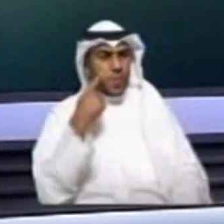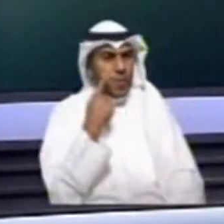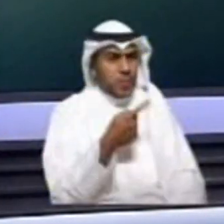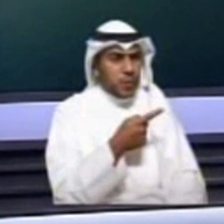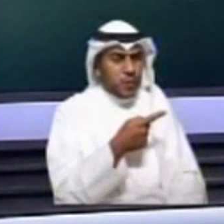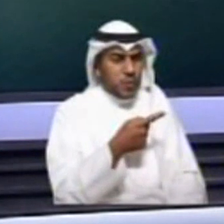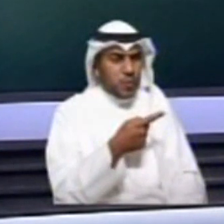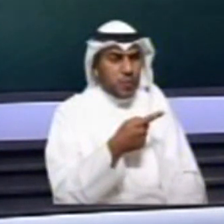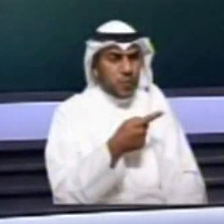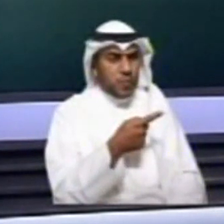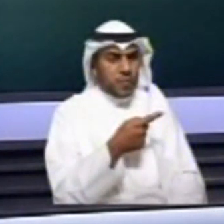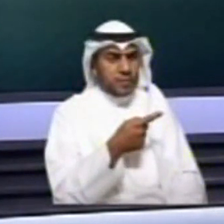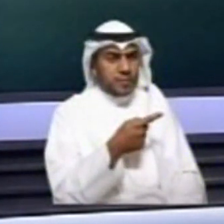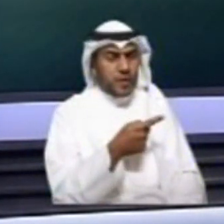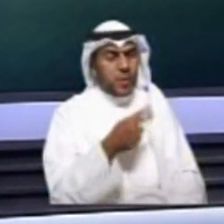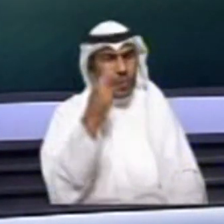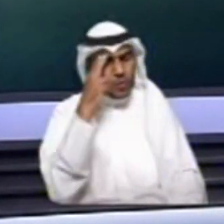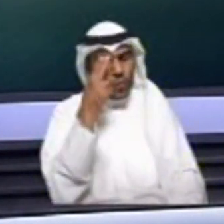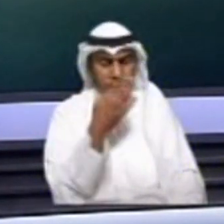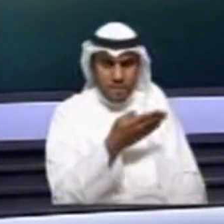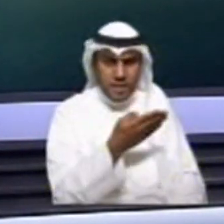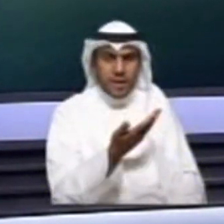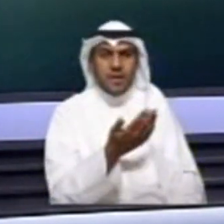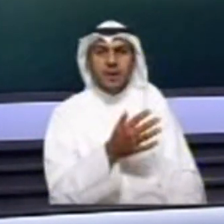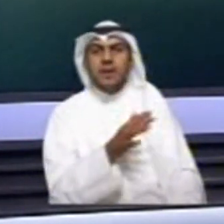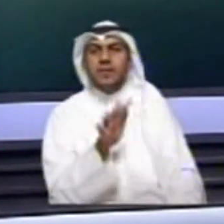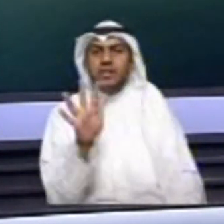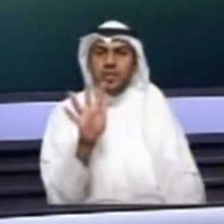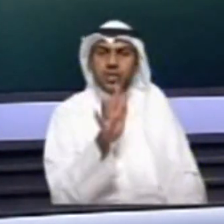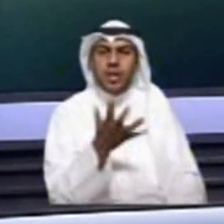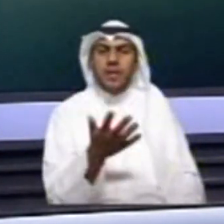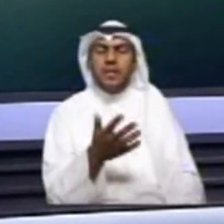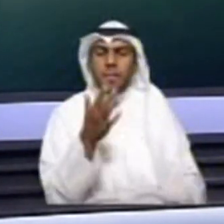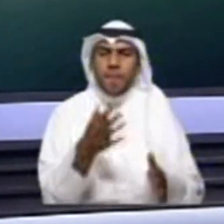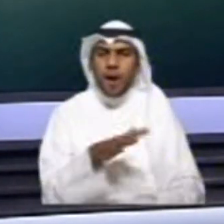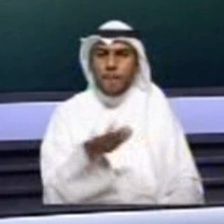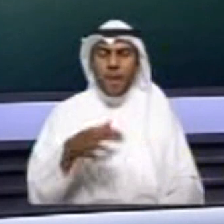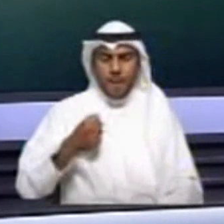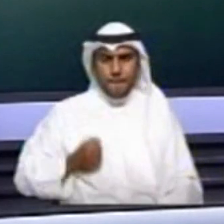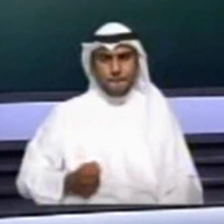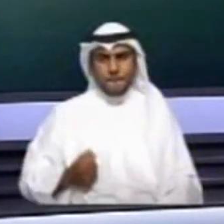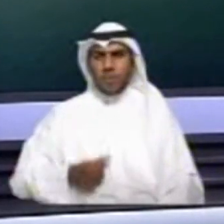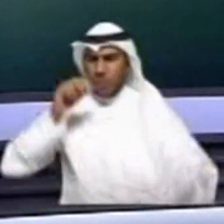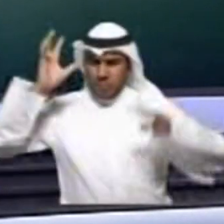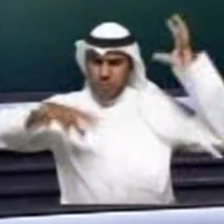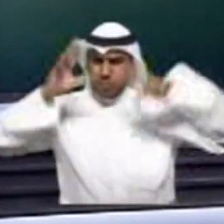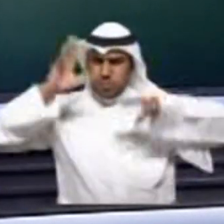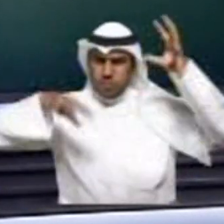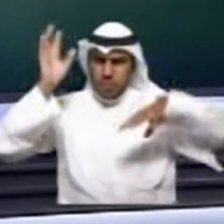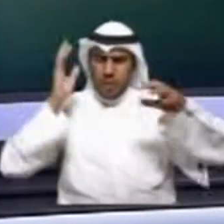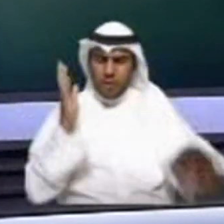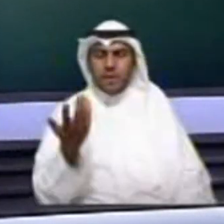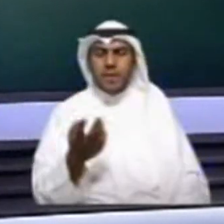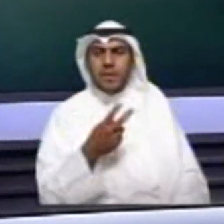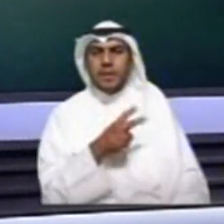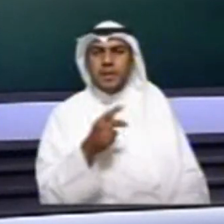اكثر في المناطق في المملكه العربيه السعوديه، المنطقه الشرقيه في منها وكذلك في البحرين، الأمطار اللي نزلت الآن